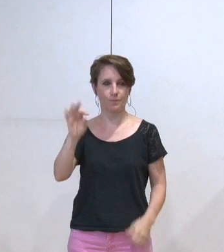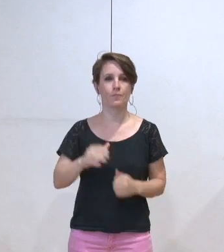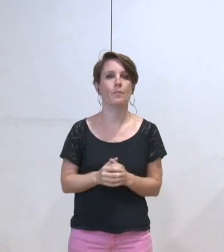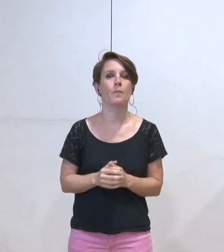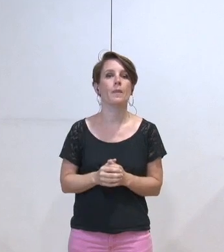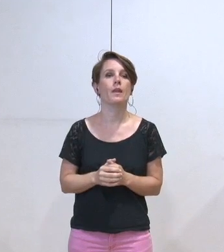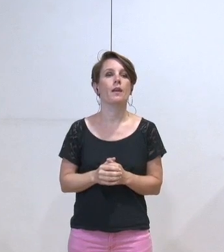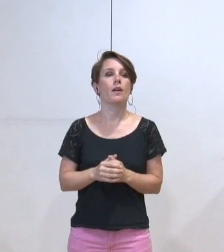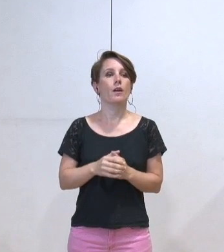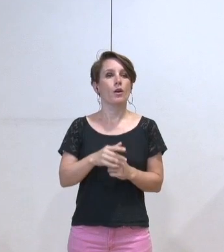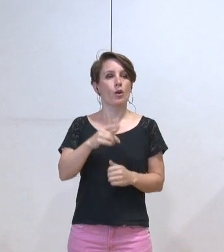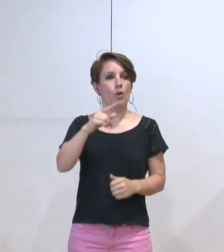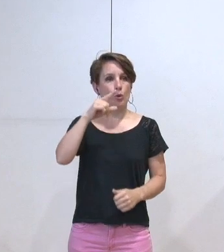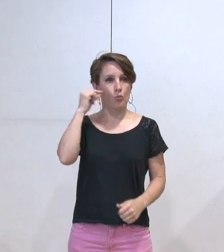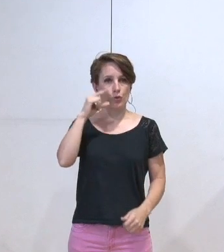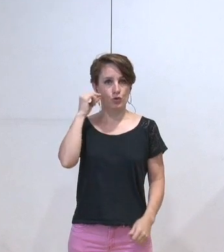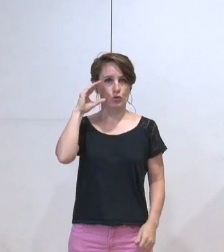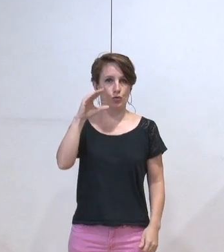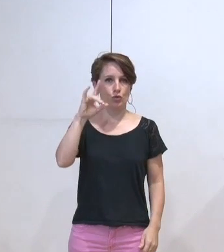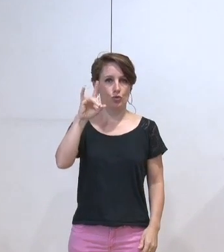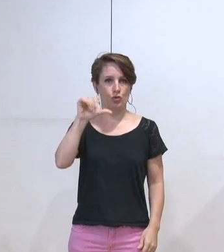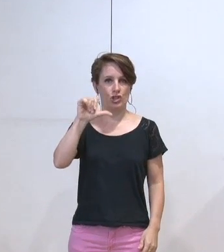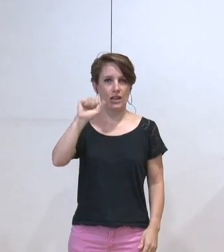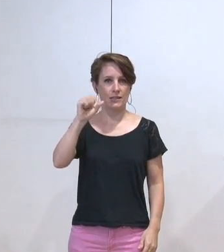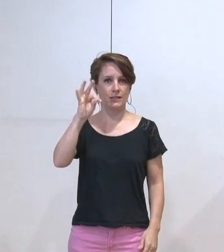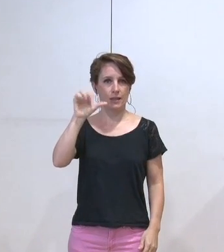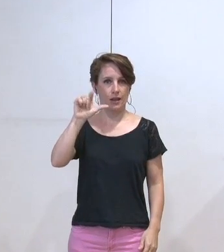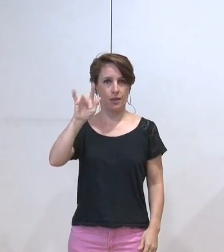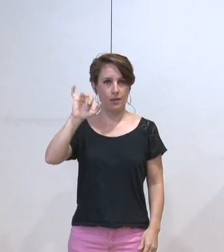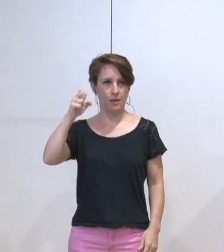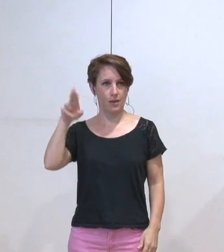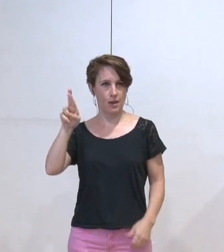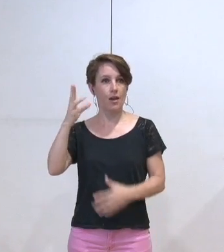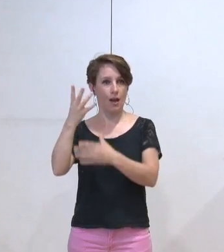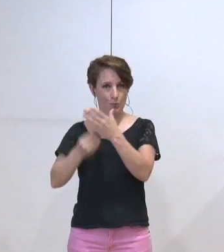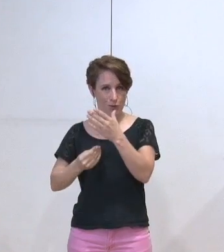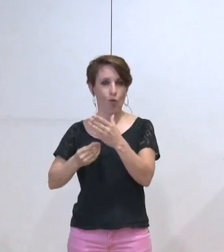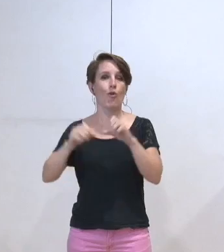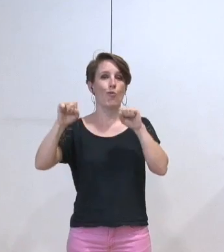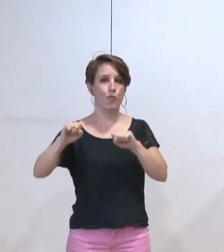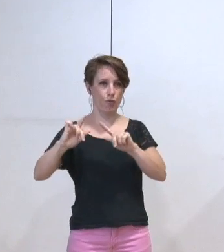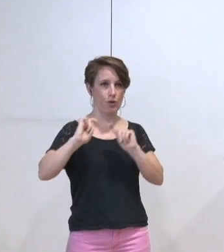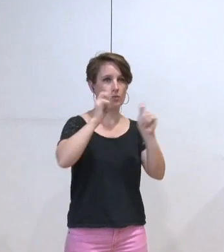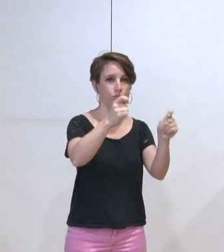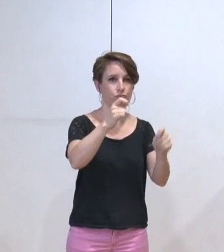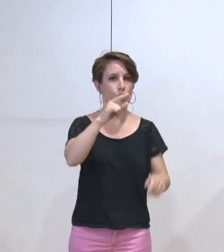d'accord en cours madame Corine Bernard